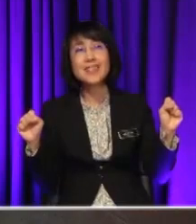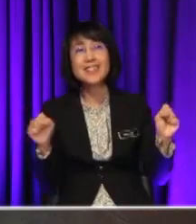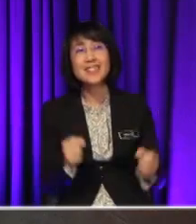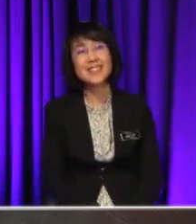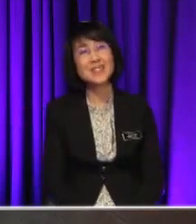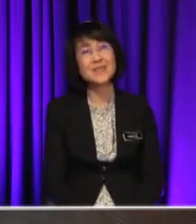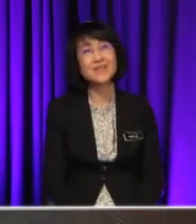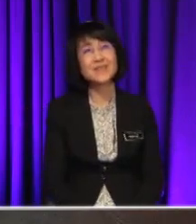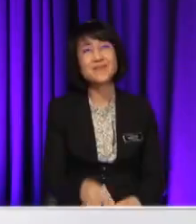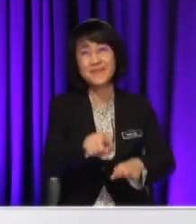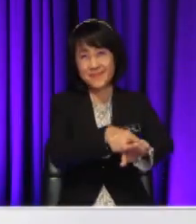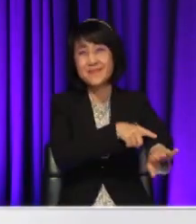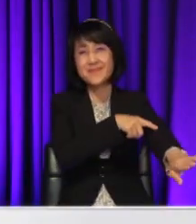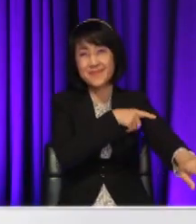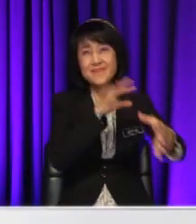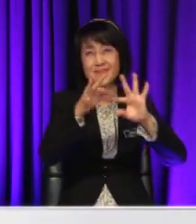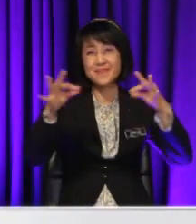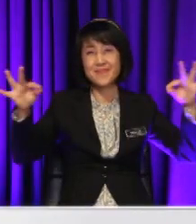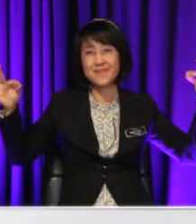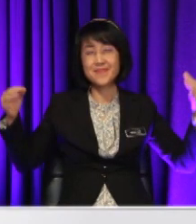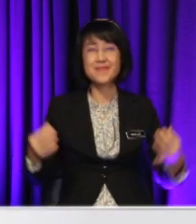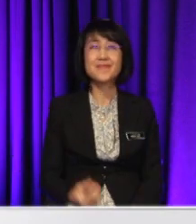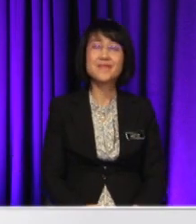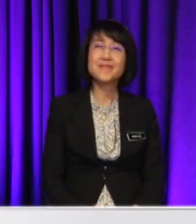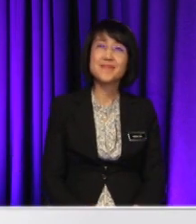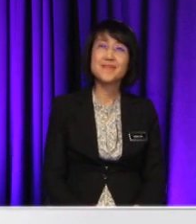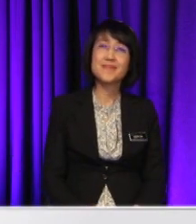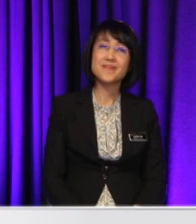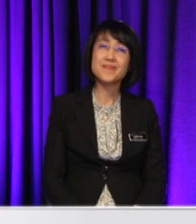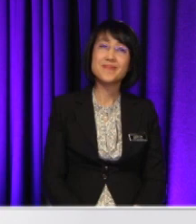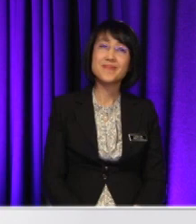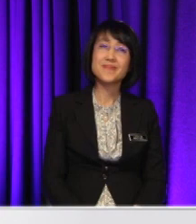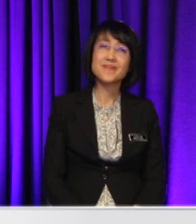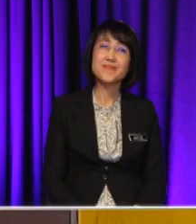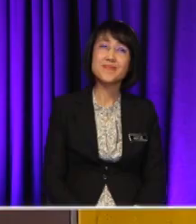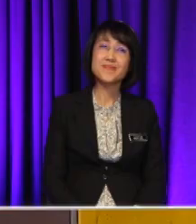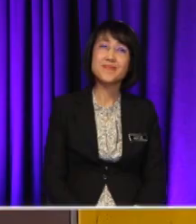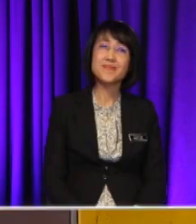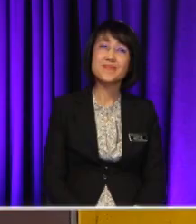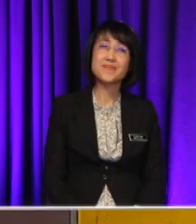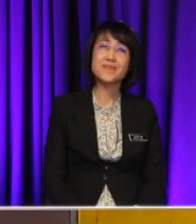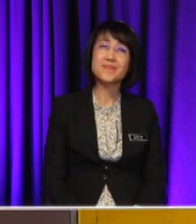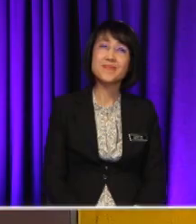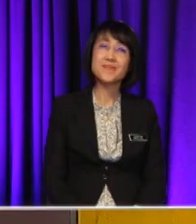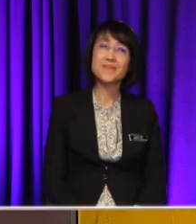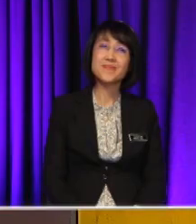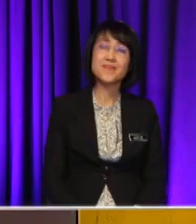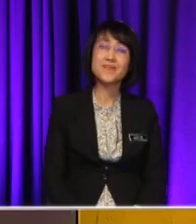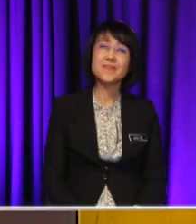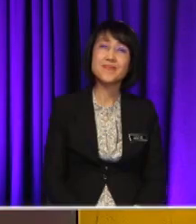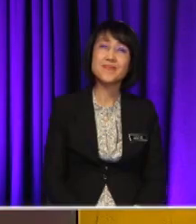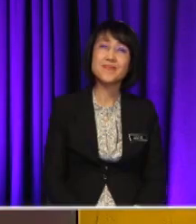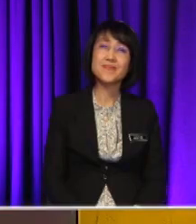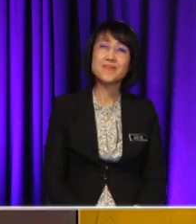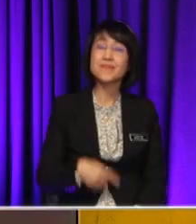belum lagi panjangnya cinta dia oke tapi sambil-sambil itu kita boleh tengok teruslah macam